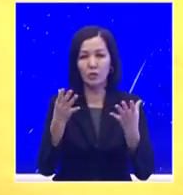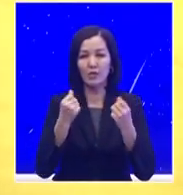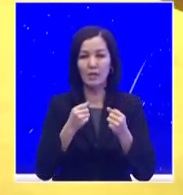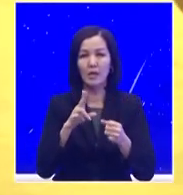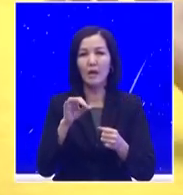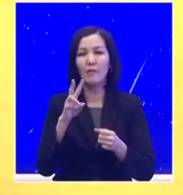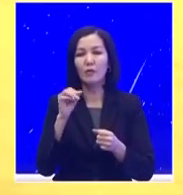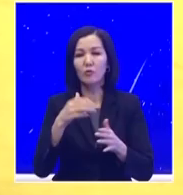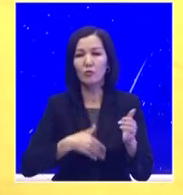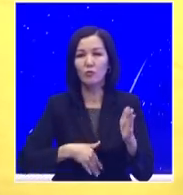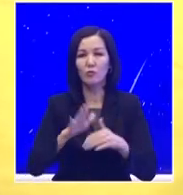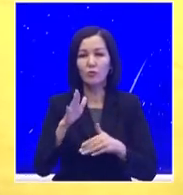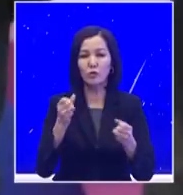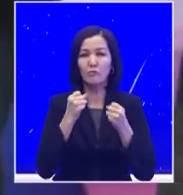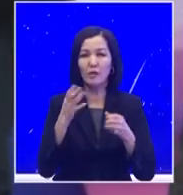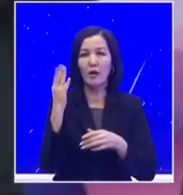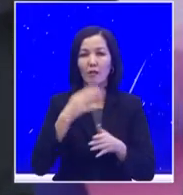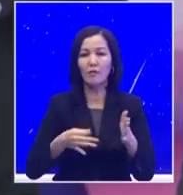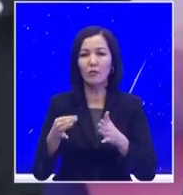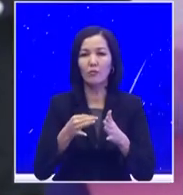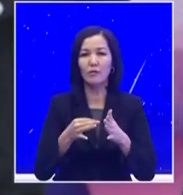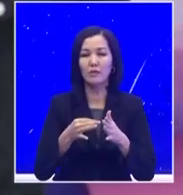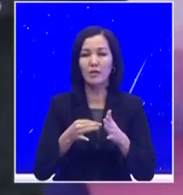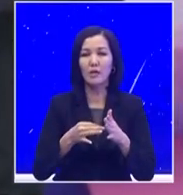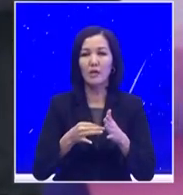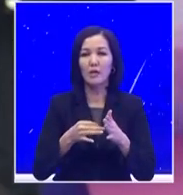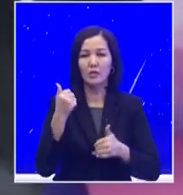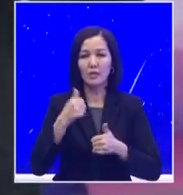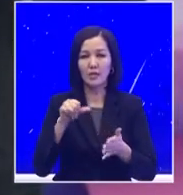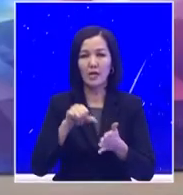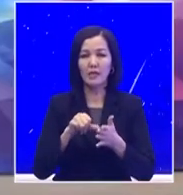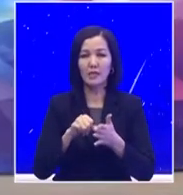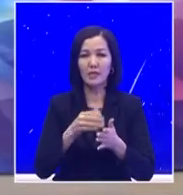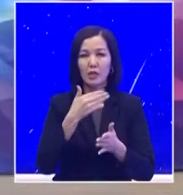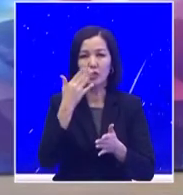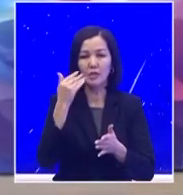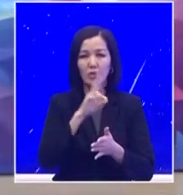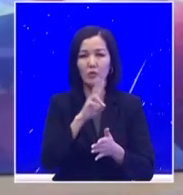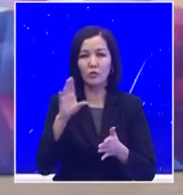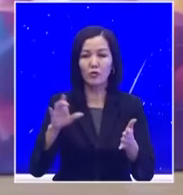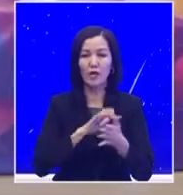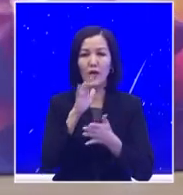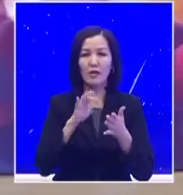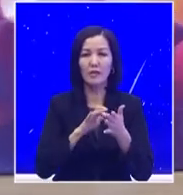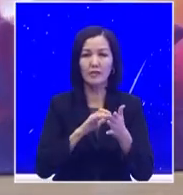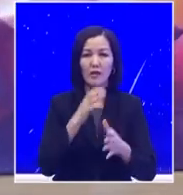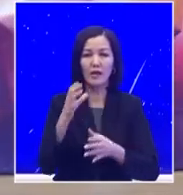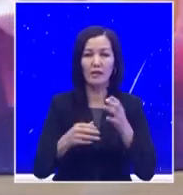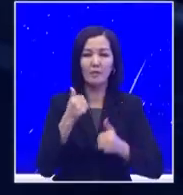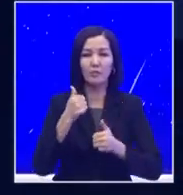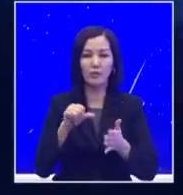панкратион сайысының үздіктері Алматыда ел чемпионын анықтайды. Онда бағы жанғандар жазда Нұр-Сұлтанда жалау желбірейтін әлем